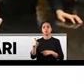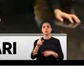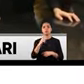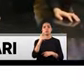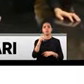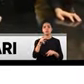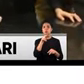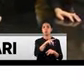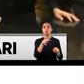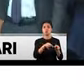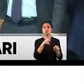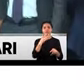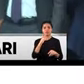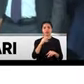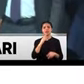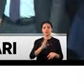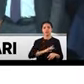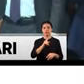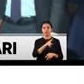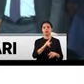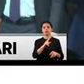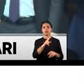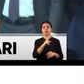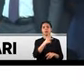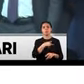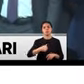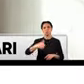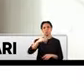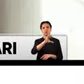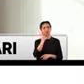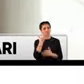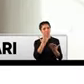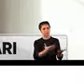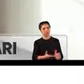kızı Lal Denizli ise Çeşme'de CHP'den belediye başkanı seçildiler.